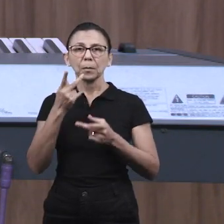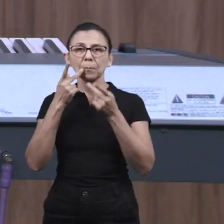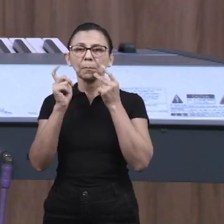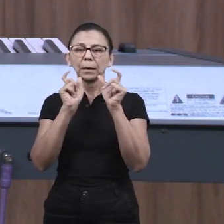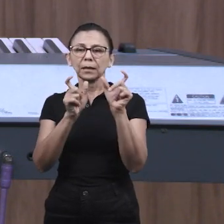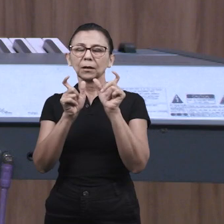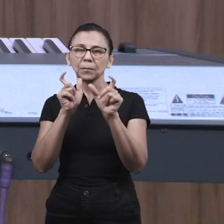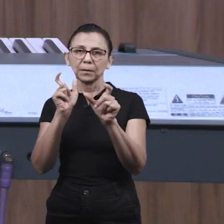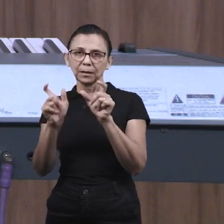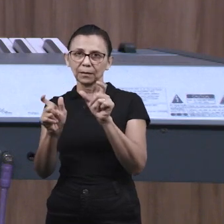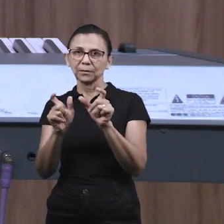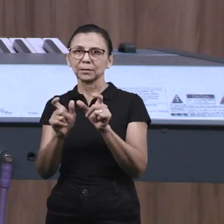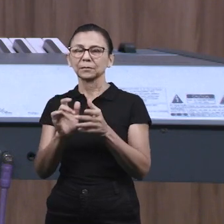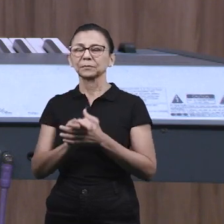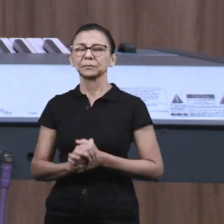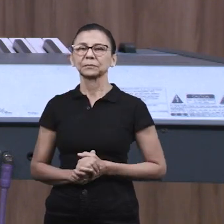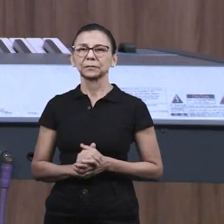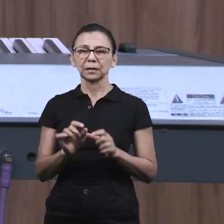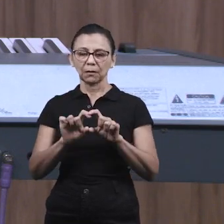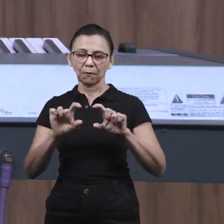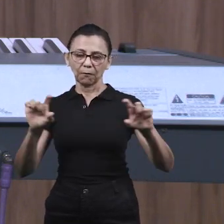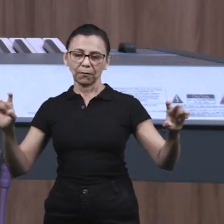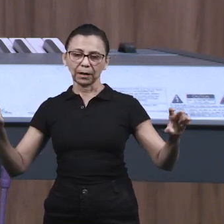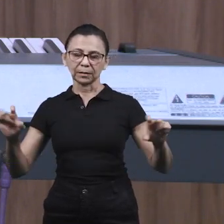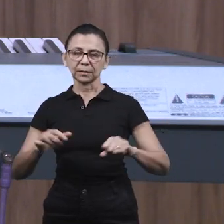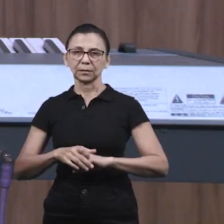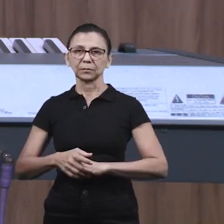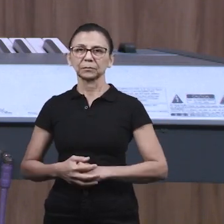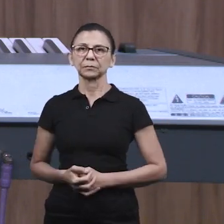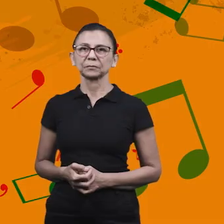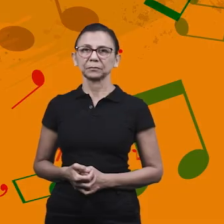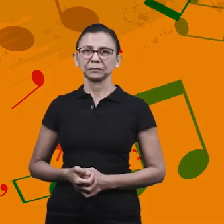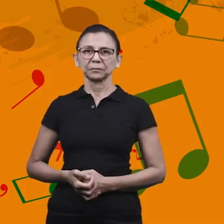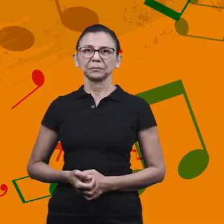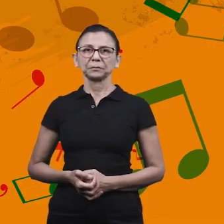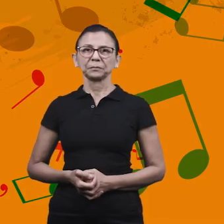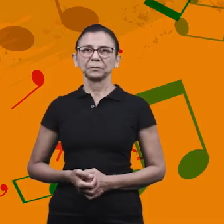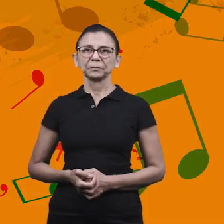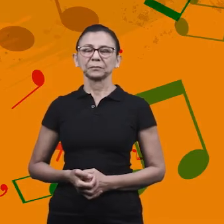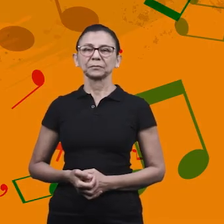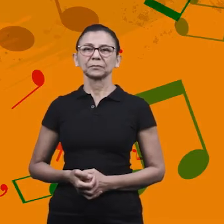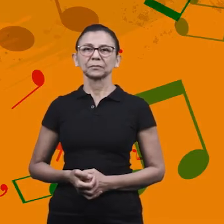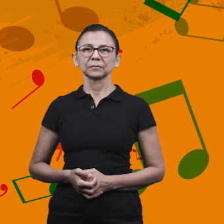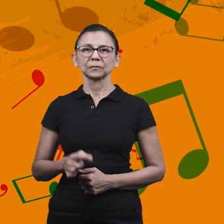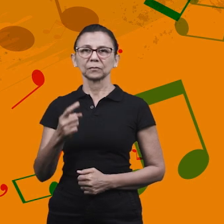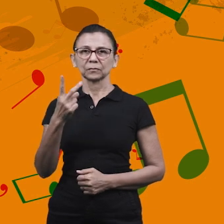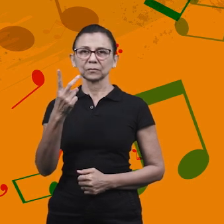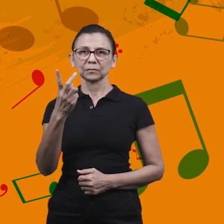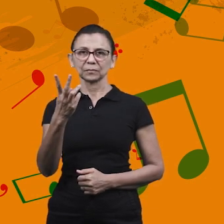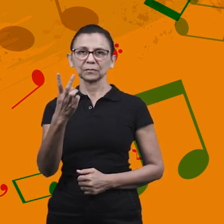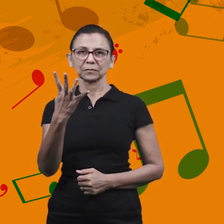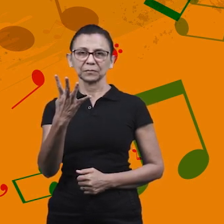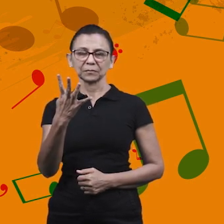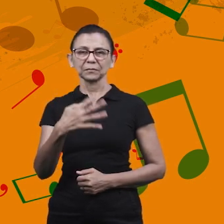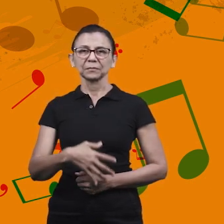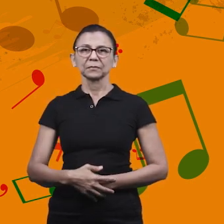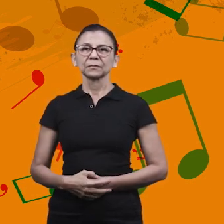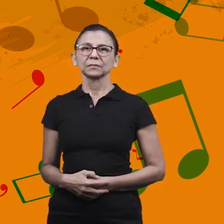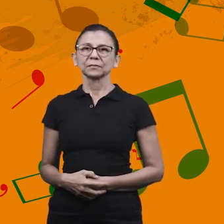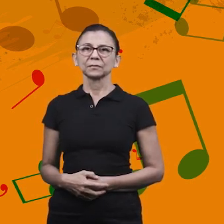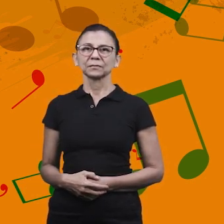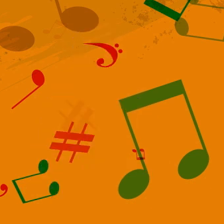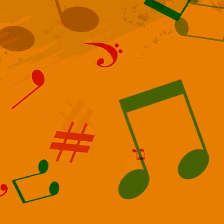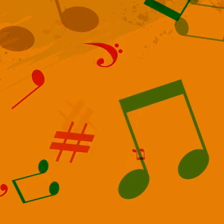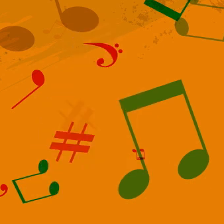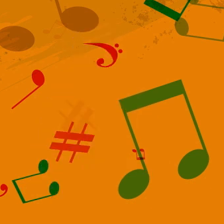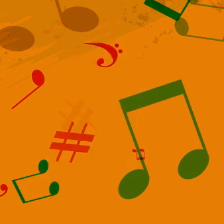solfège de la phrase et jouer après. Donc, la première phrase, on solfège comme ça. 3, 4. Dó, dó, ré, mi,